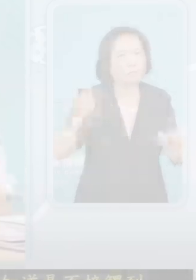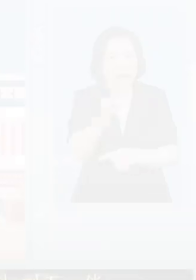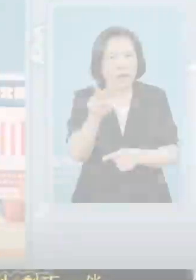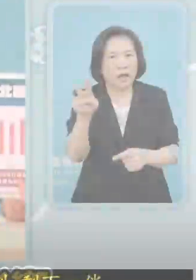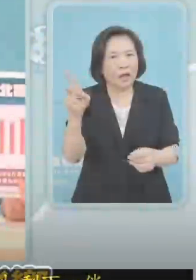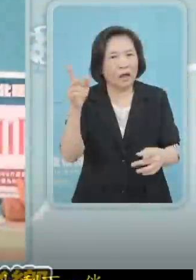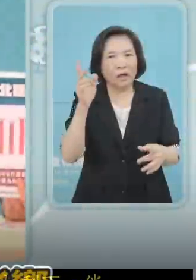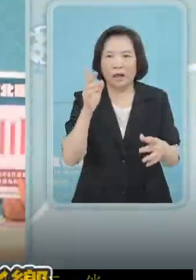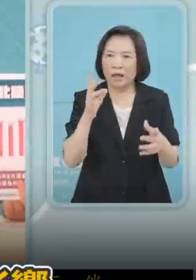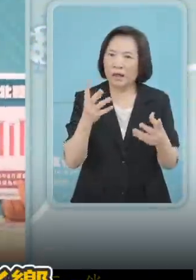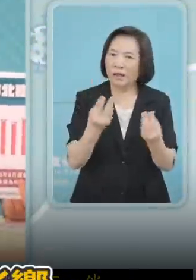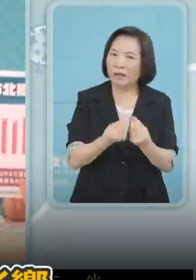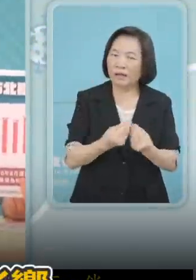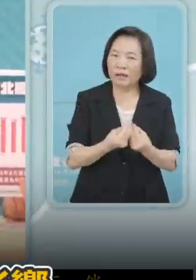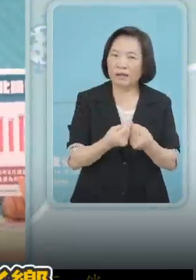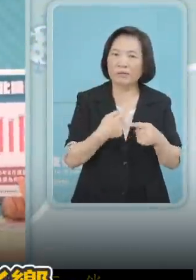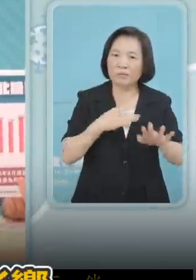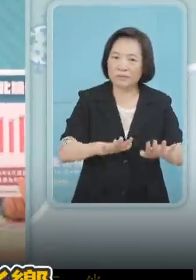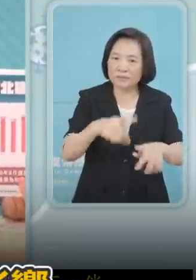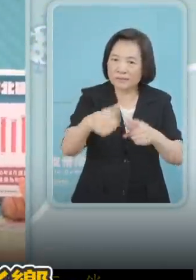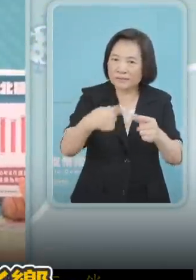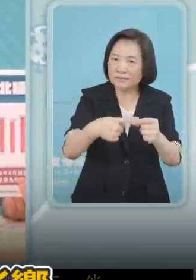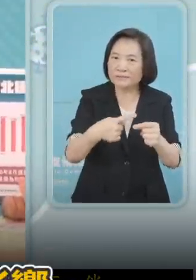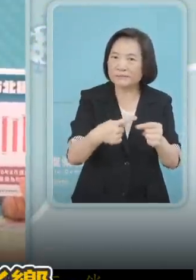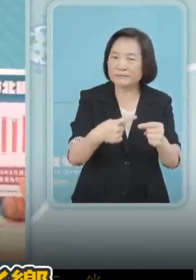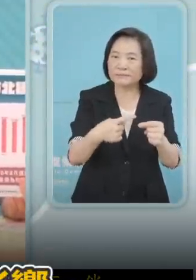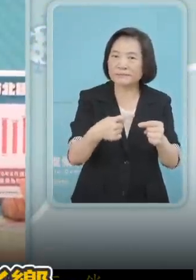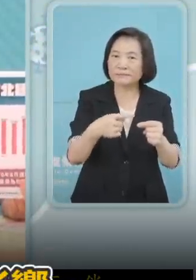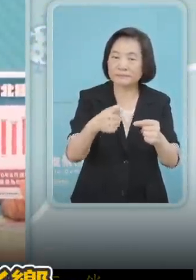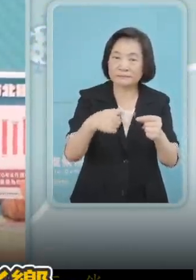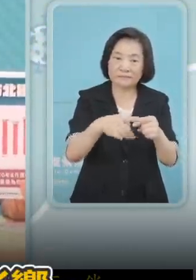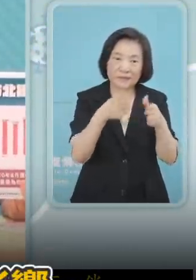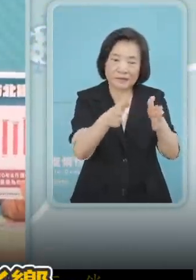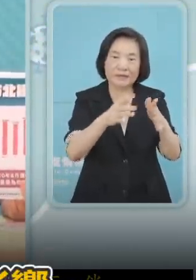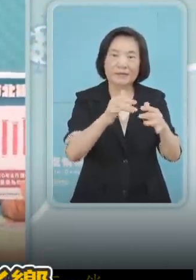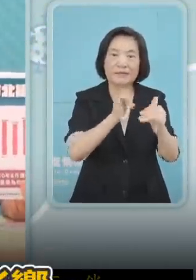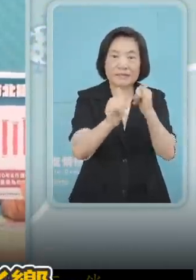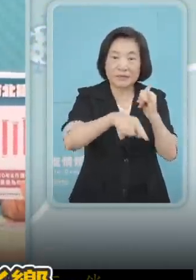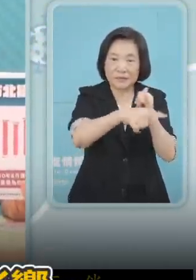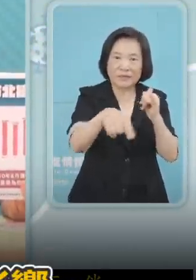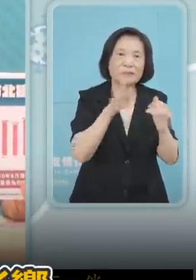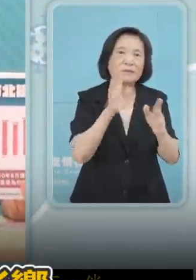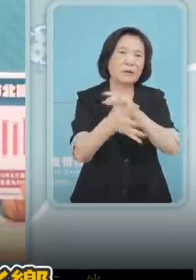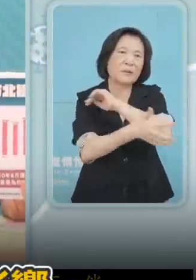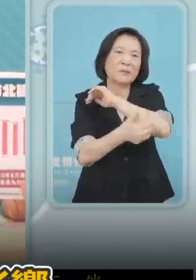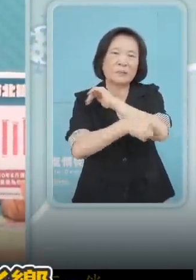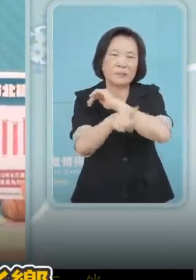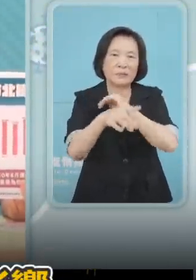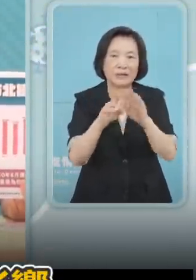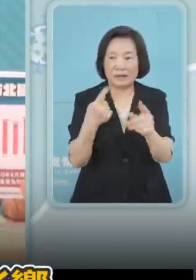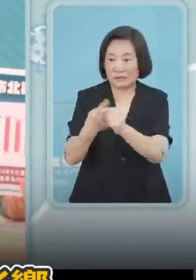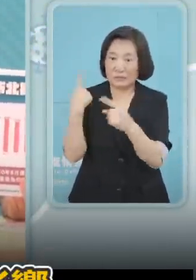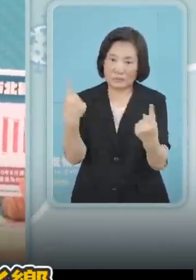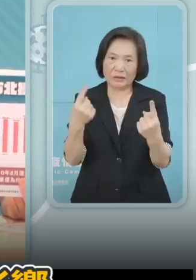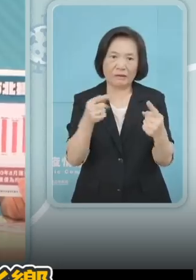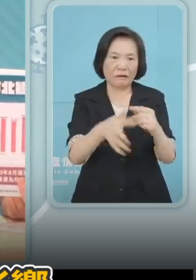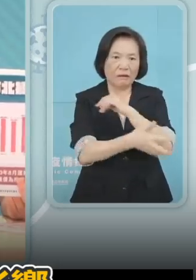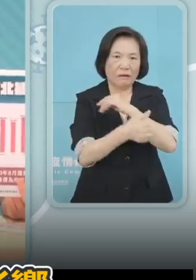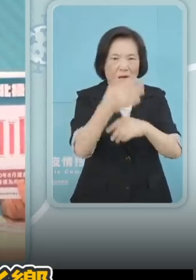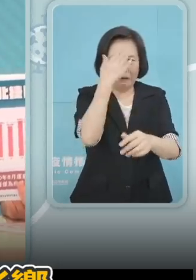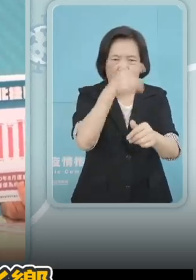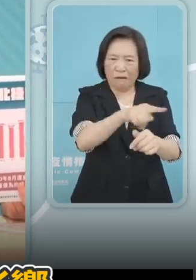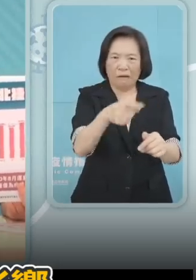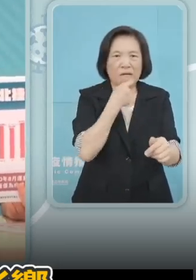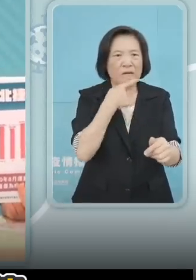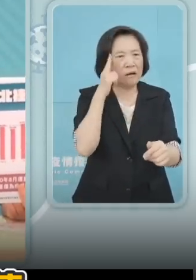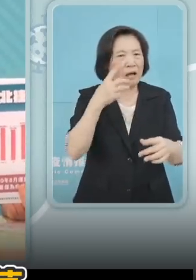查。为什么说我们今年呢？你知道哈，对那个社会底层的人哦，他的杀伤力比去年还大。因为看统计数